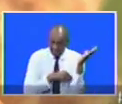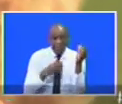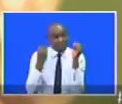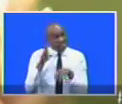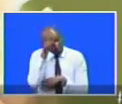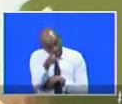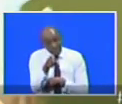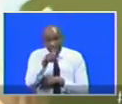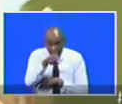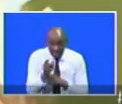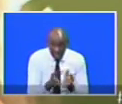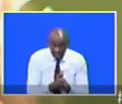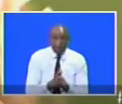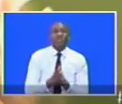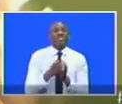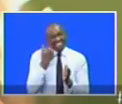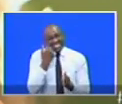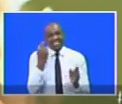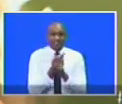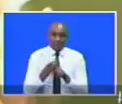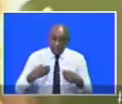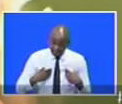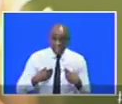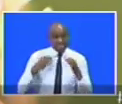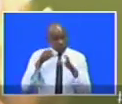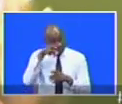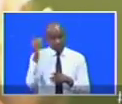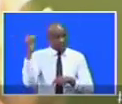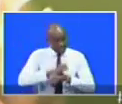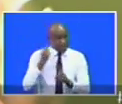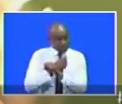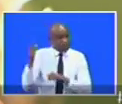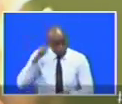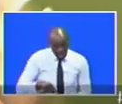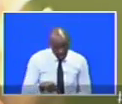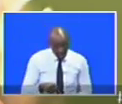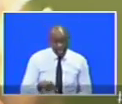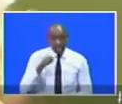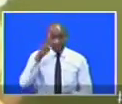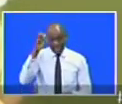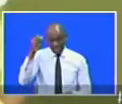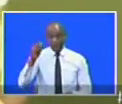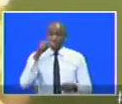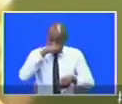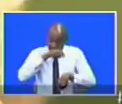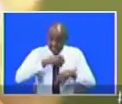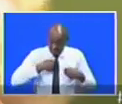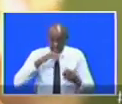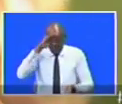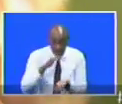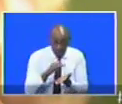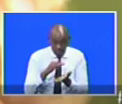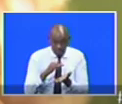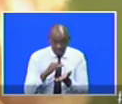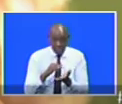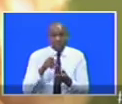wao wakibanwa na mawazo si haba. Unajua ukikosa kukuja siku moja, methadone yako kwa mwili inaenda chini.